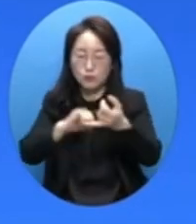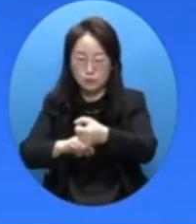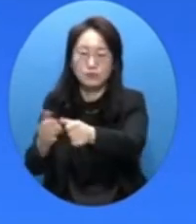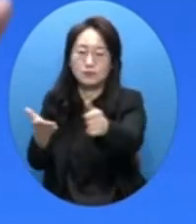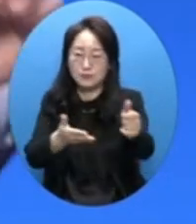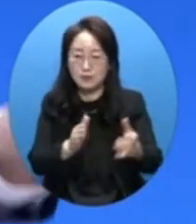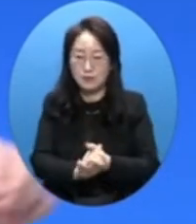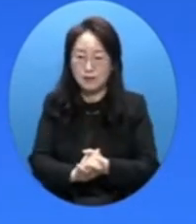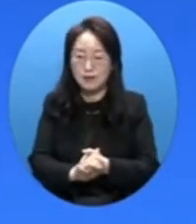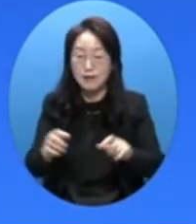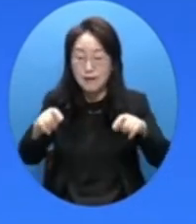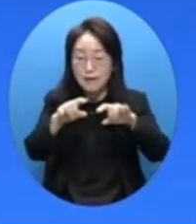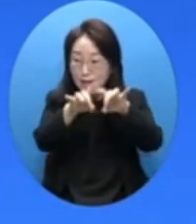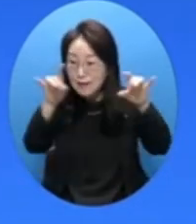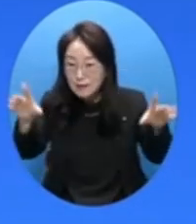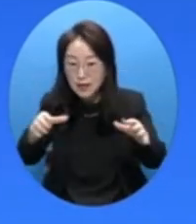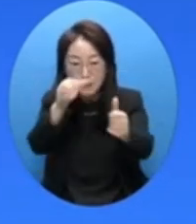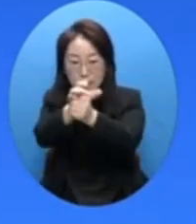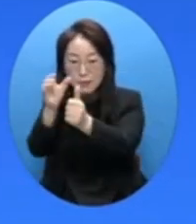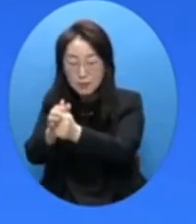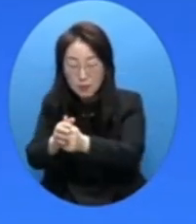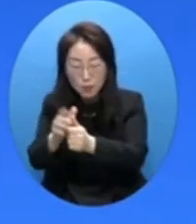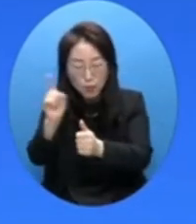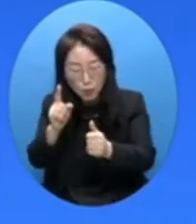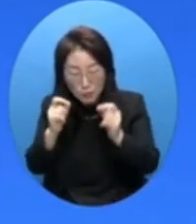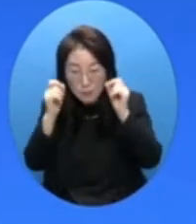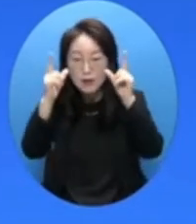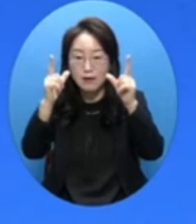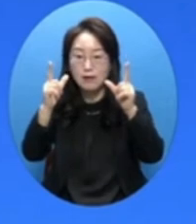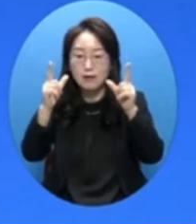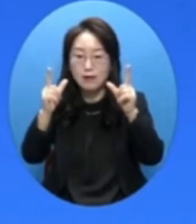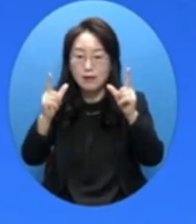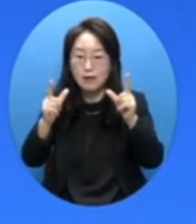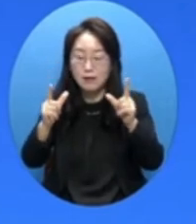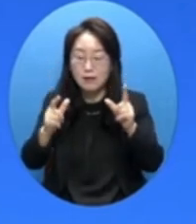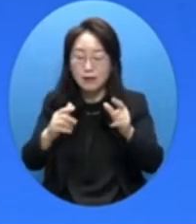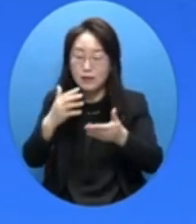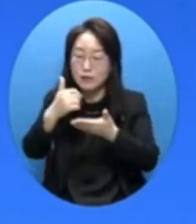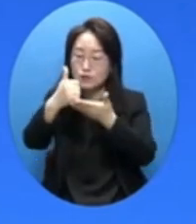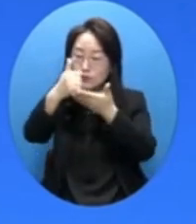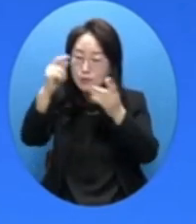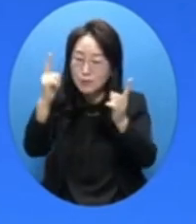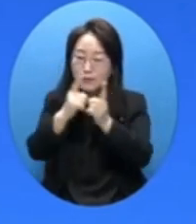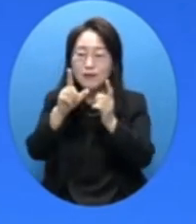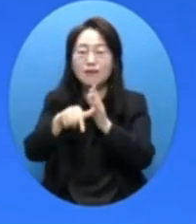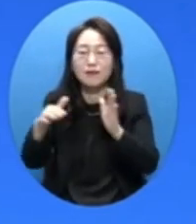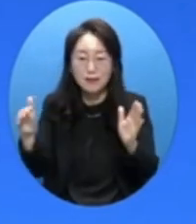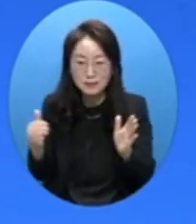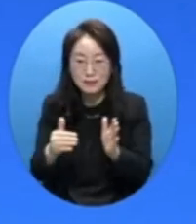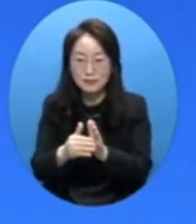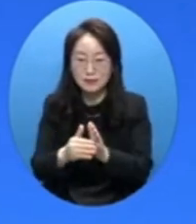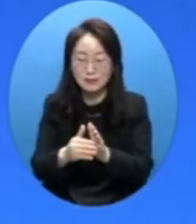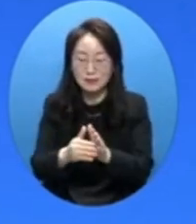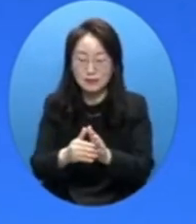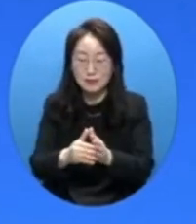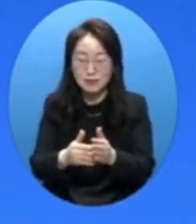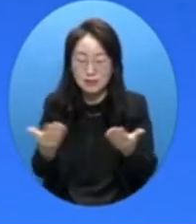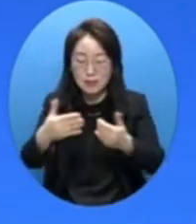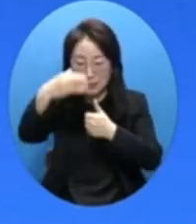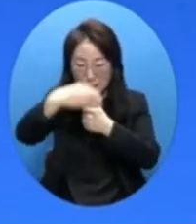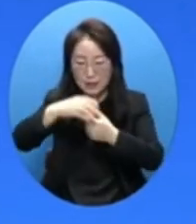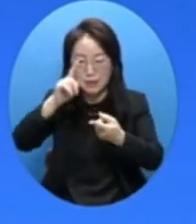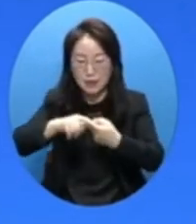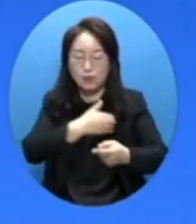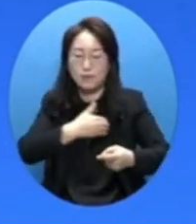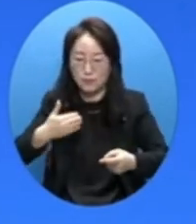여러분 각자 함께 맡긴 삶의 문제를 깨달아서 여러분이 가는 그날까지 사명을 감당하고 사명을